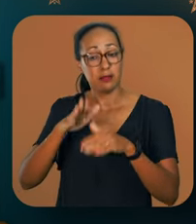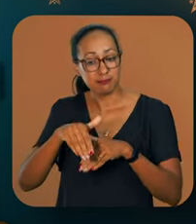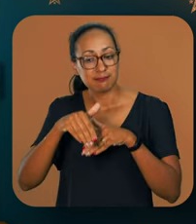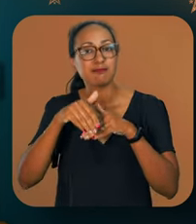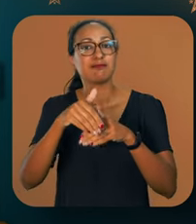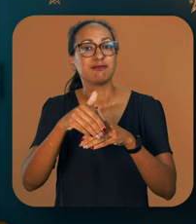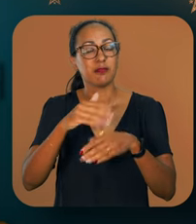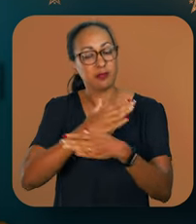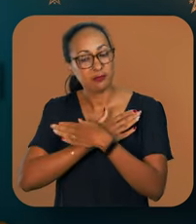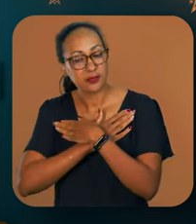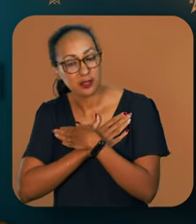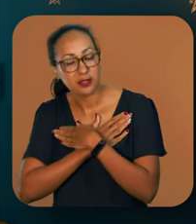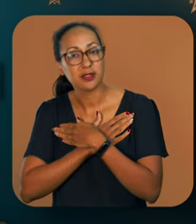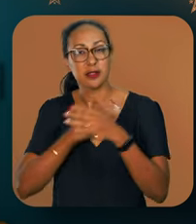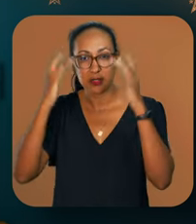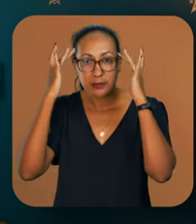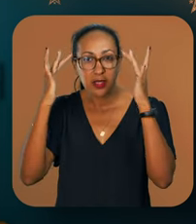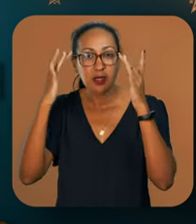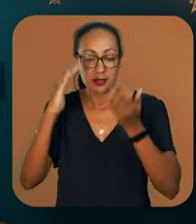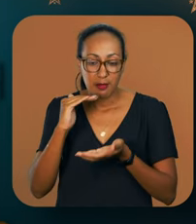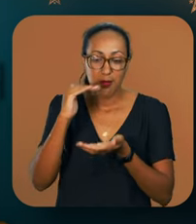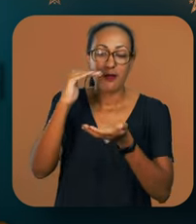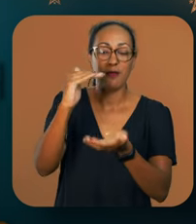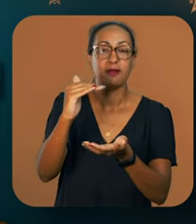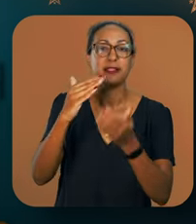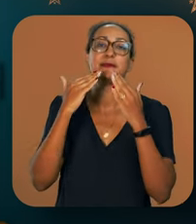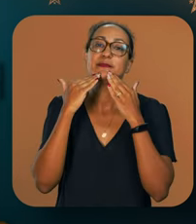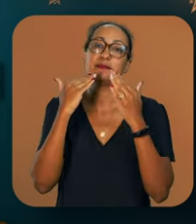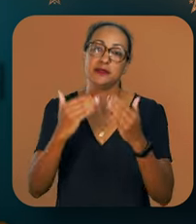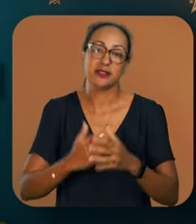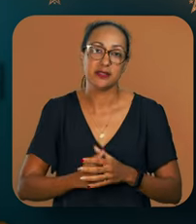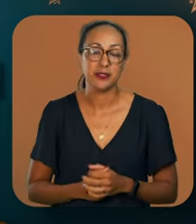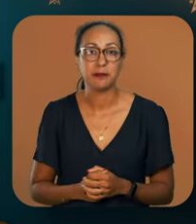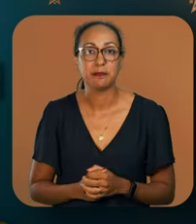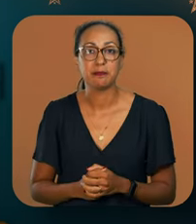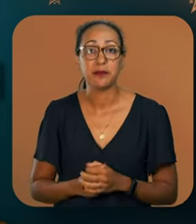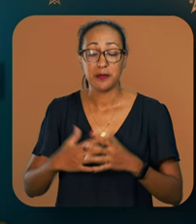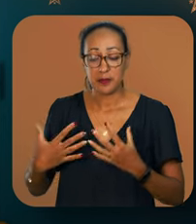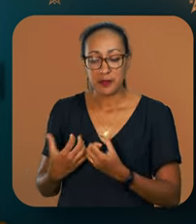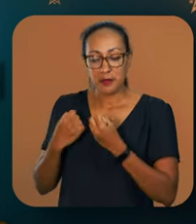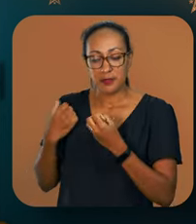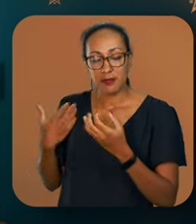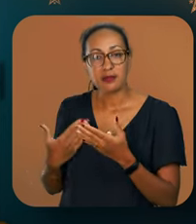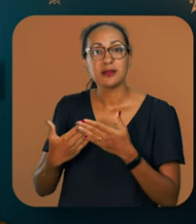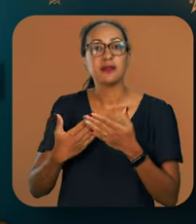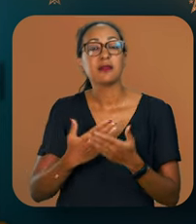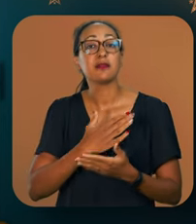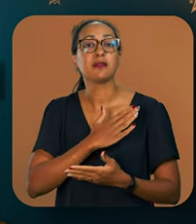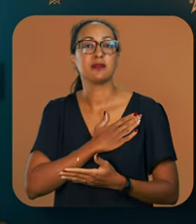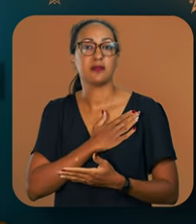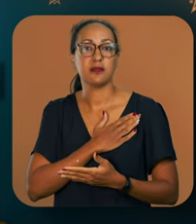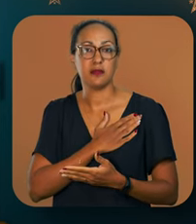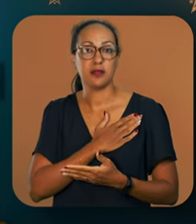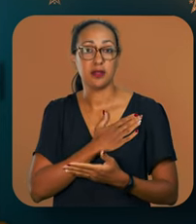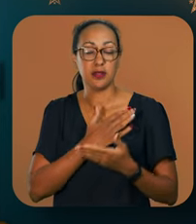sagesse et leur expérience je dis enfin merci votre savoir-faire et votre générosité sont une